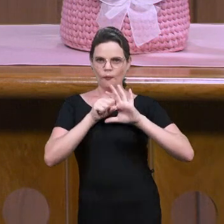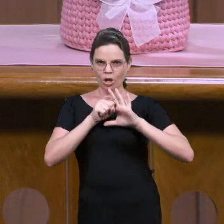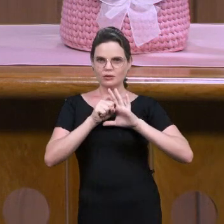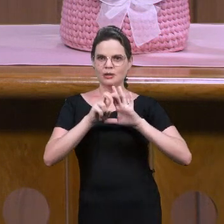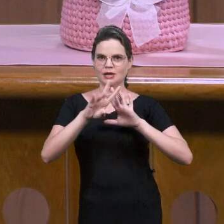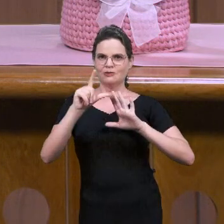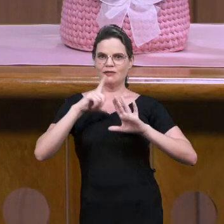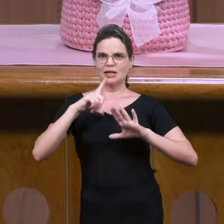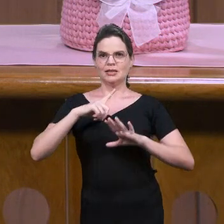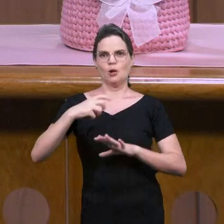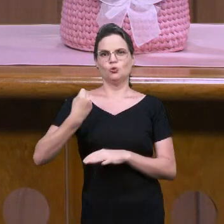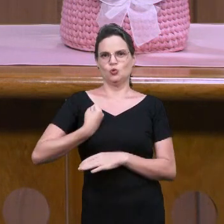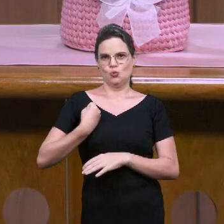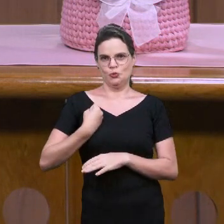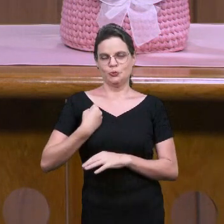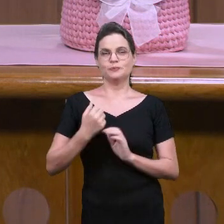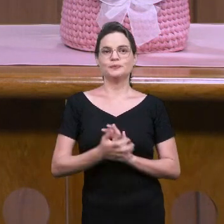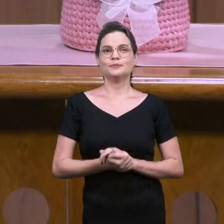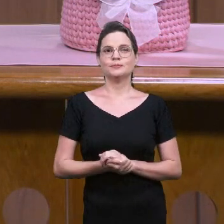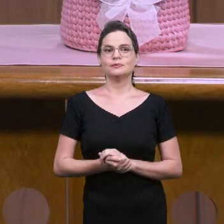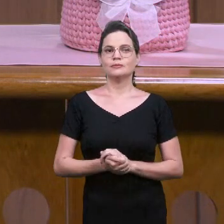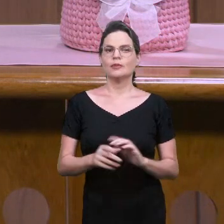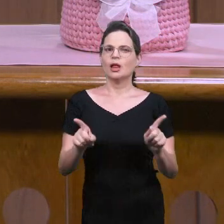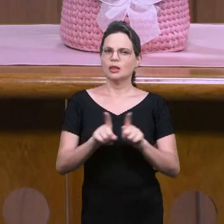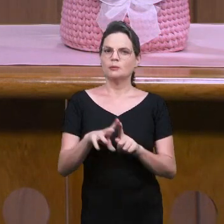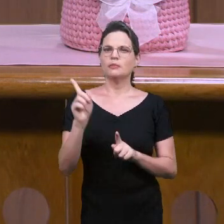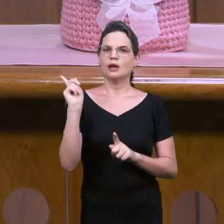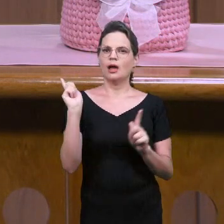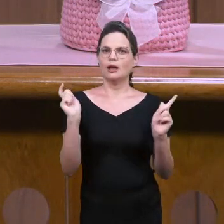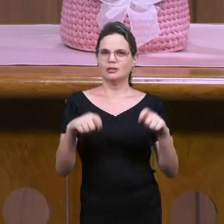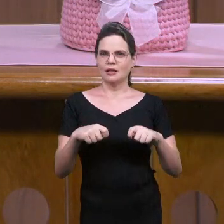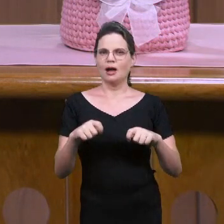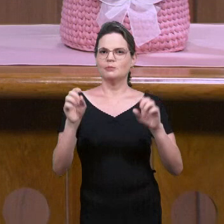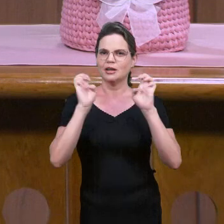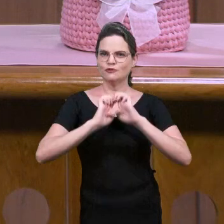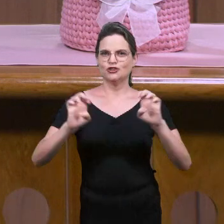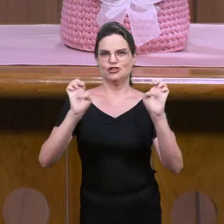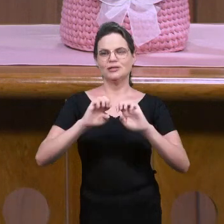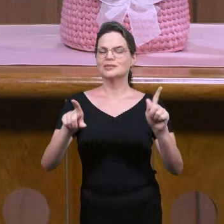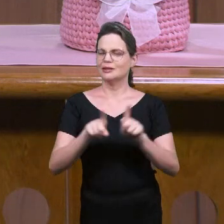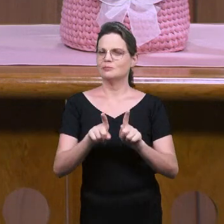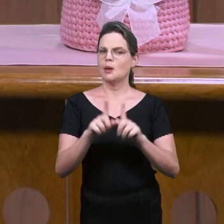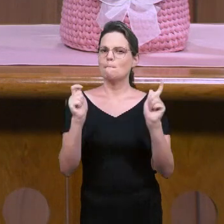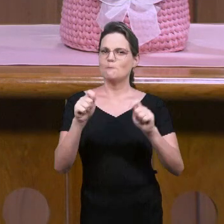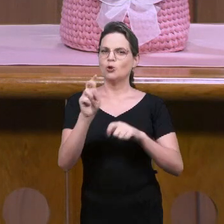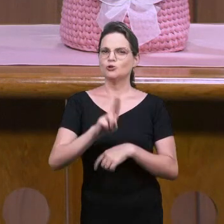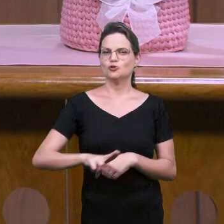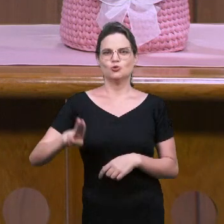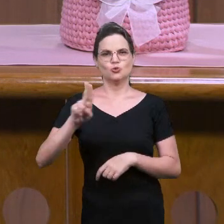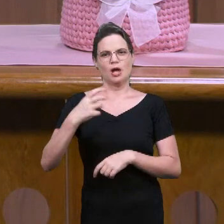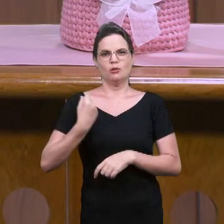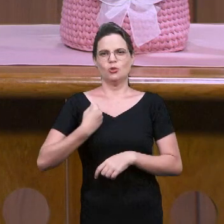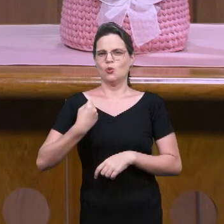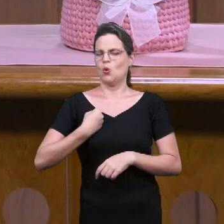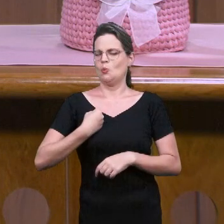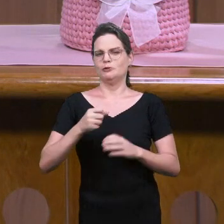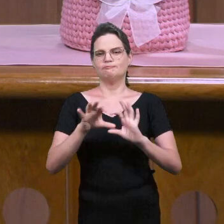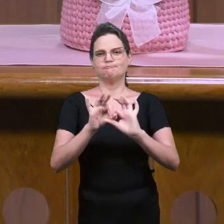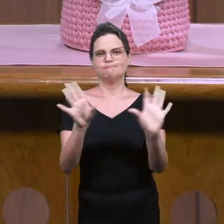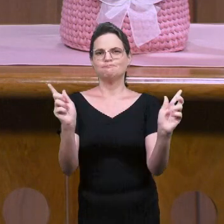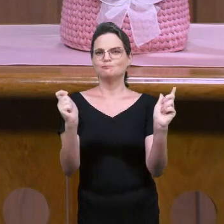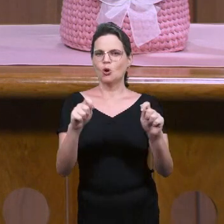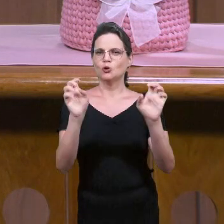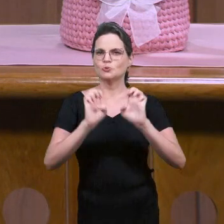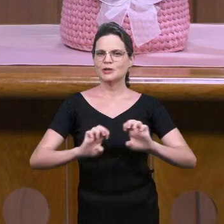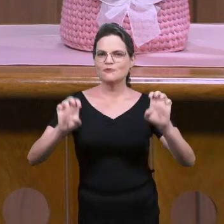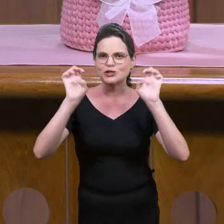70 73 076. Vous allez être dirigé. C'est une ressource d'évangélisation. Vous pouvez utiliser ce numéro pour